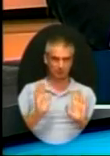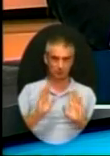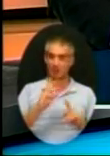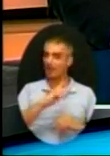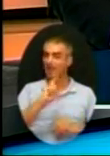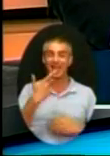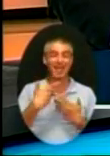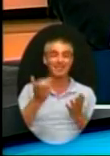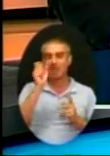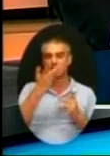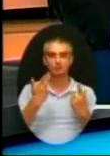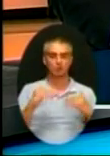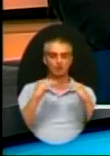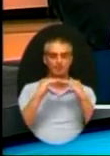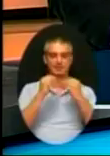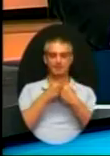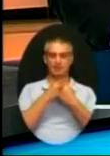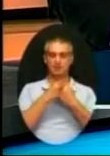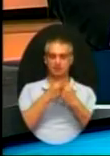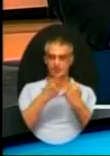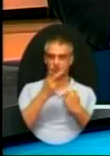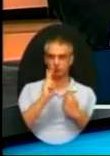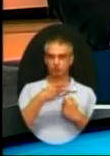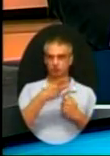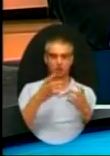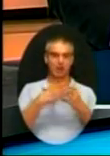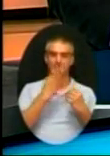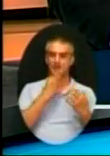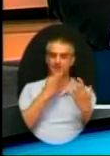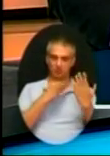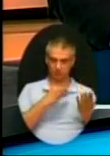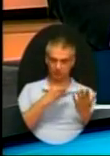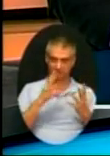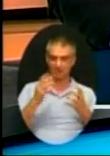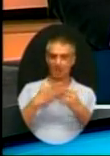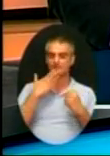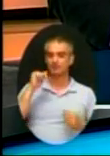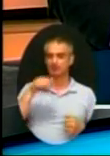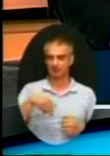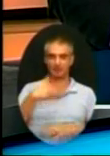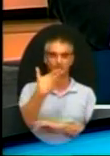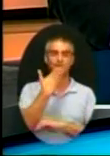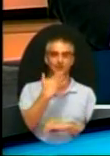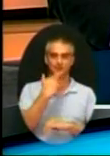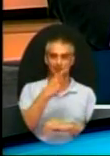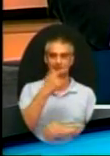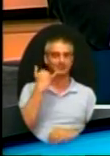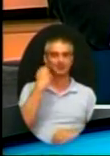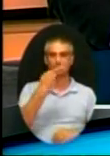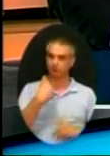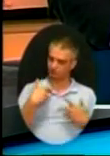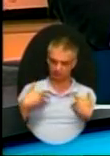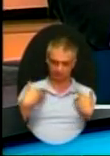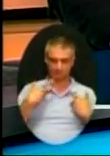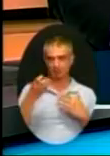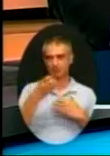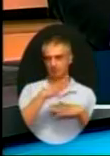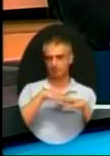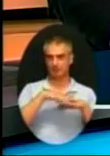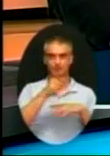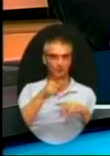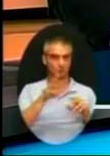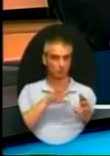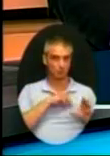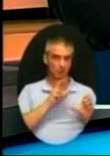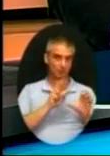אין אדם מתאים יותר לאתגרים היום שעומדים בפני העם היהודי והעם בישראל ומדינת ישראל מהרצוג, ואני מאוד שמח על המינוי הזה. יואב קיש